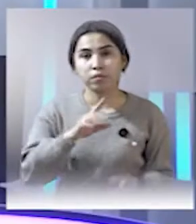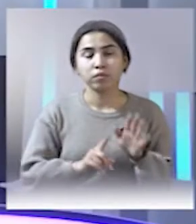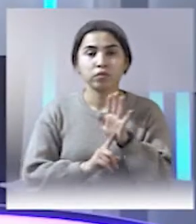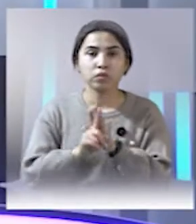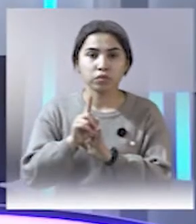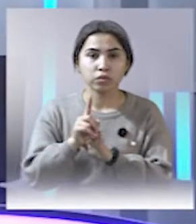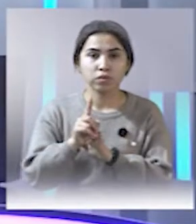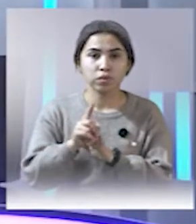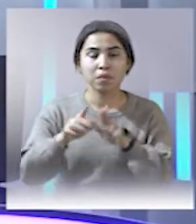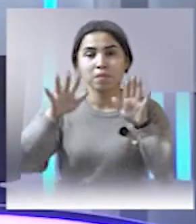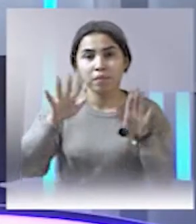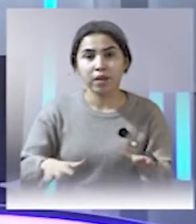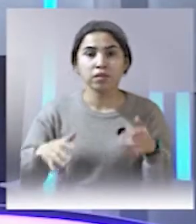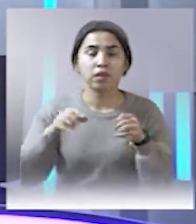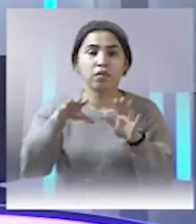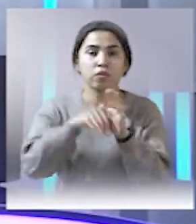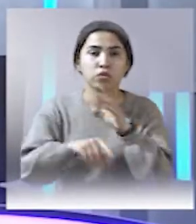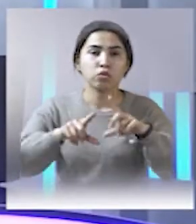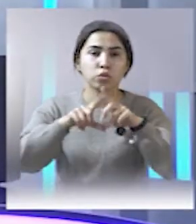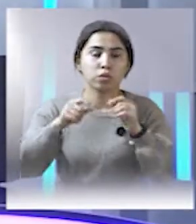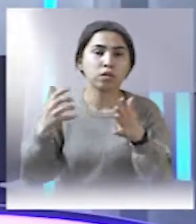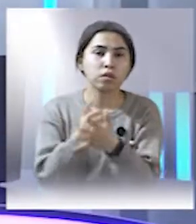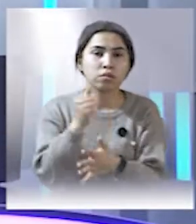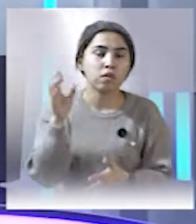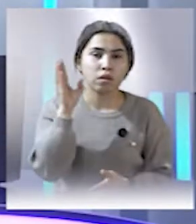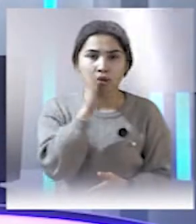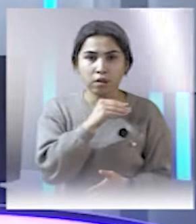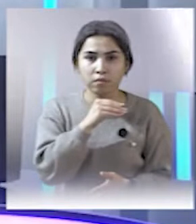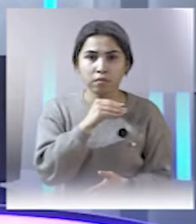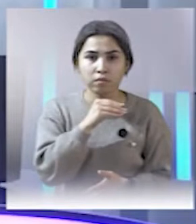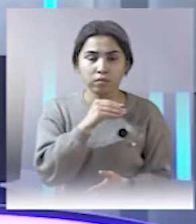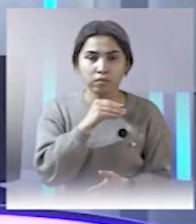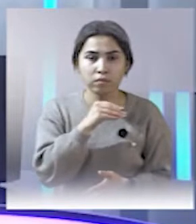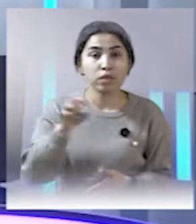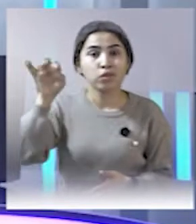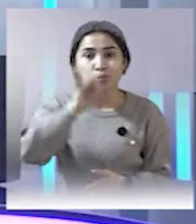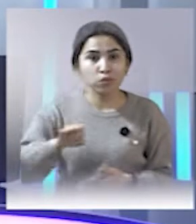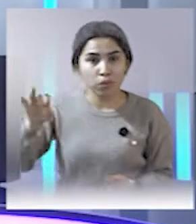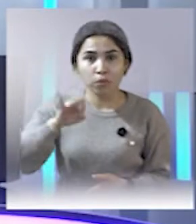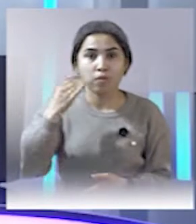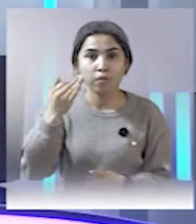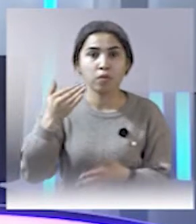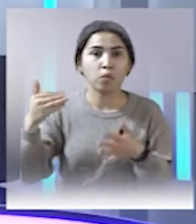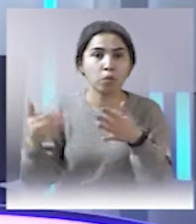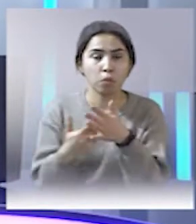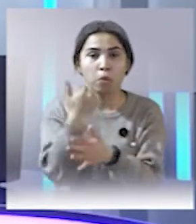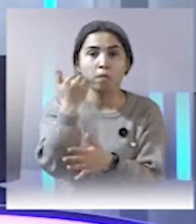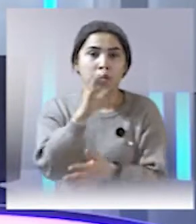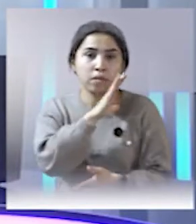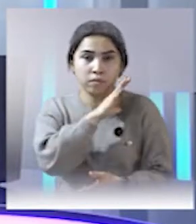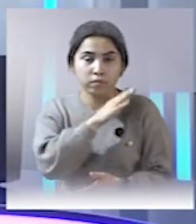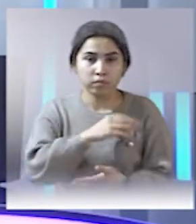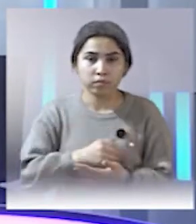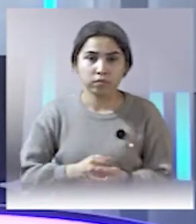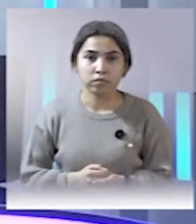Жамбылдың келі жәдігерлерін, яке қасиетті орындарын енді бір оқулықтан ғана табуға болады. Бұл әулиетаның қатпарлы тарихын танытудың тағы бір